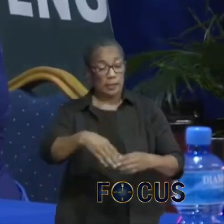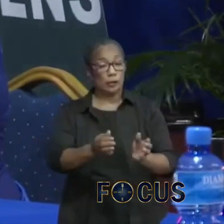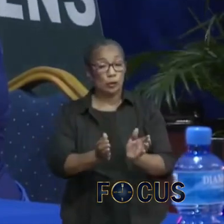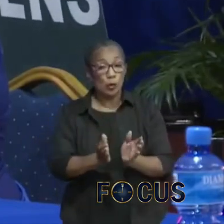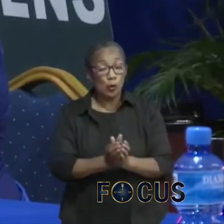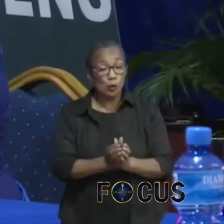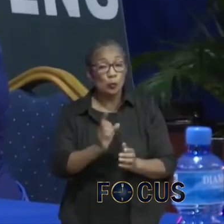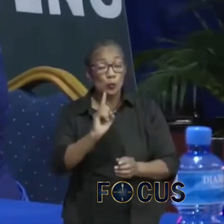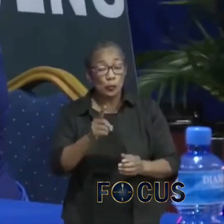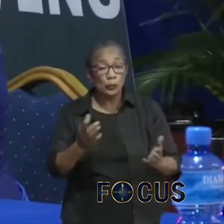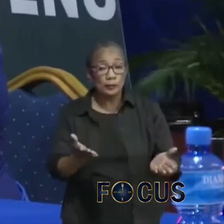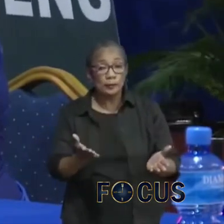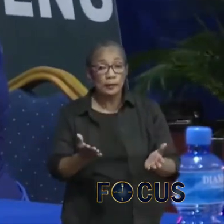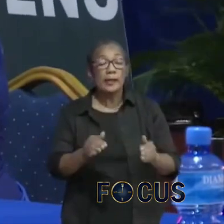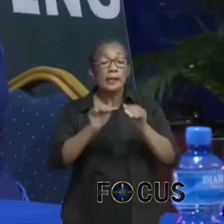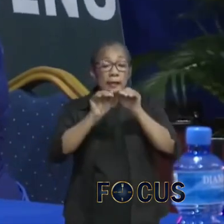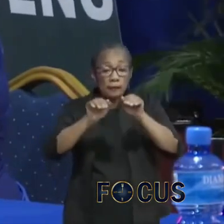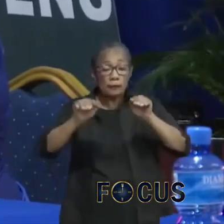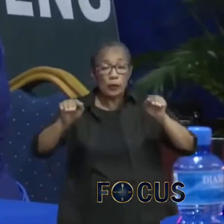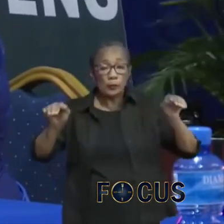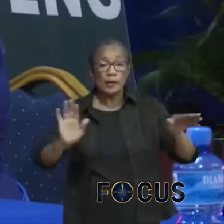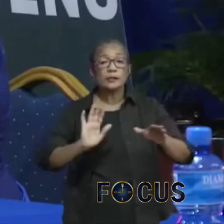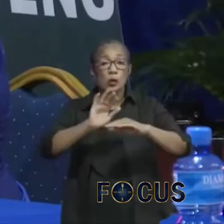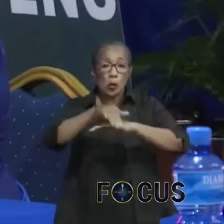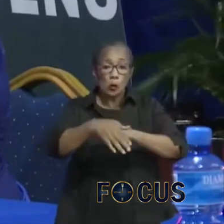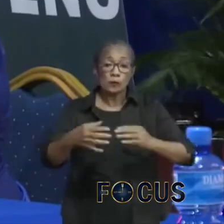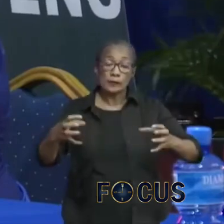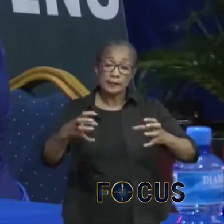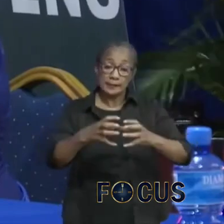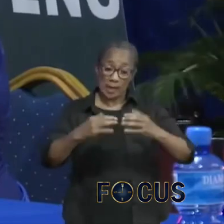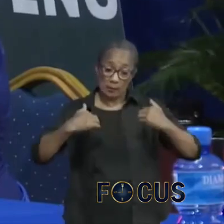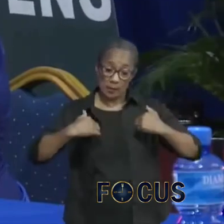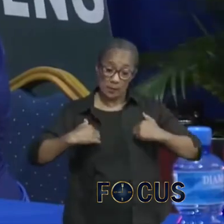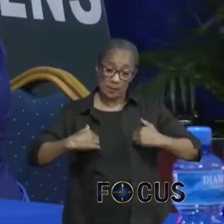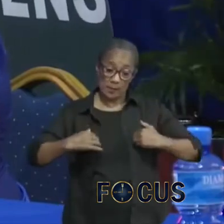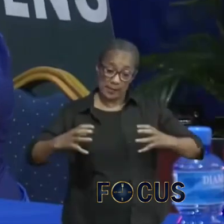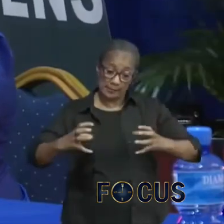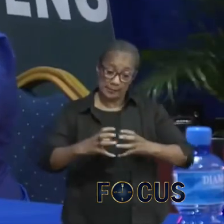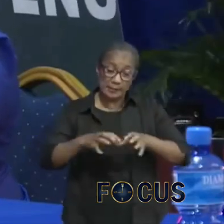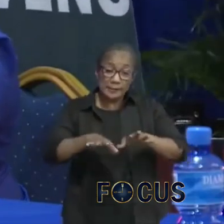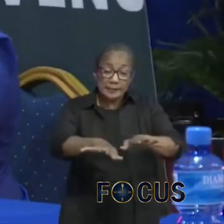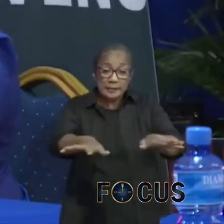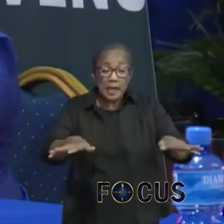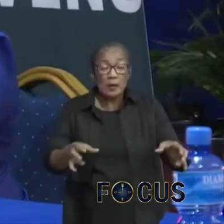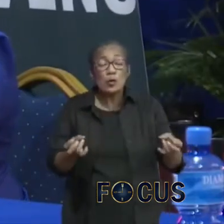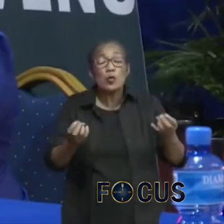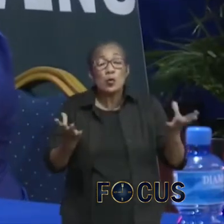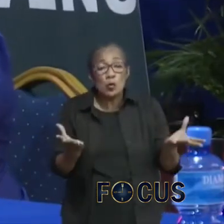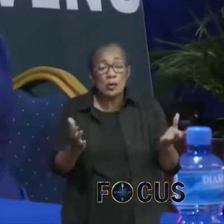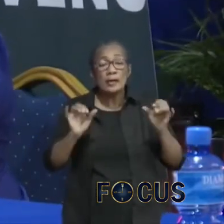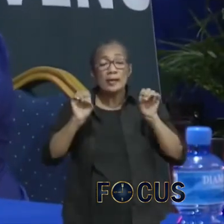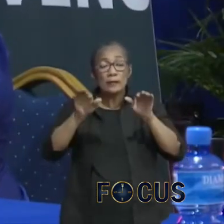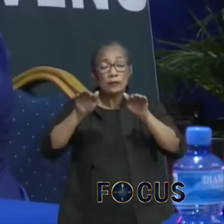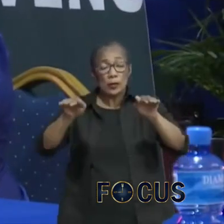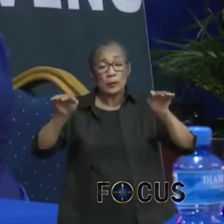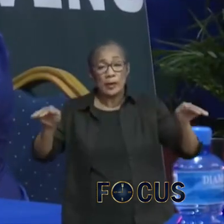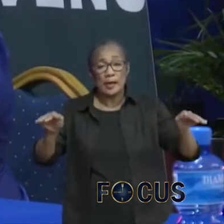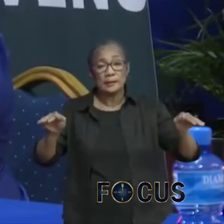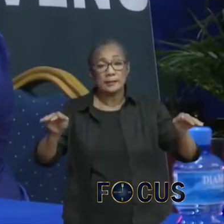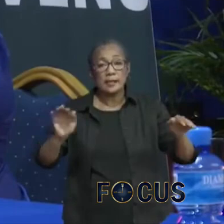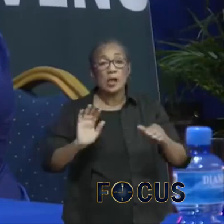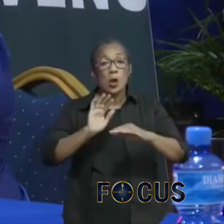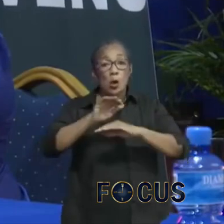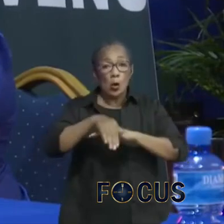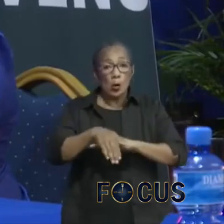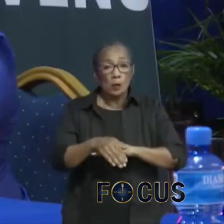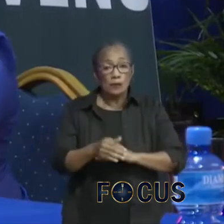geldt natuurlijk informatie over de samenscholingen. Informatie over de